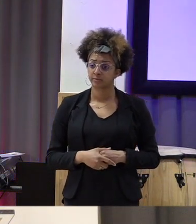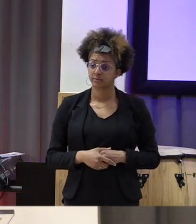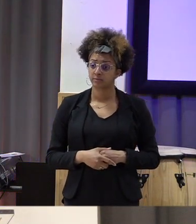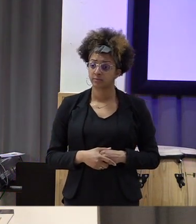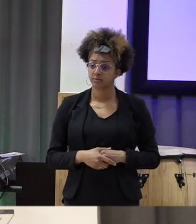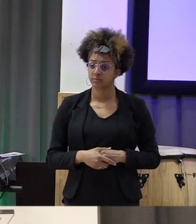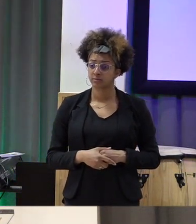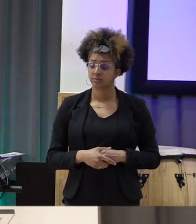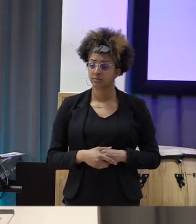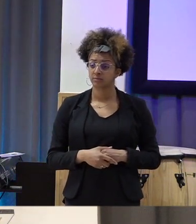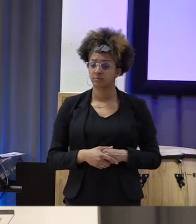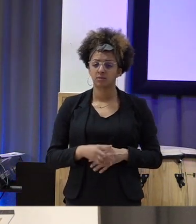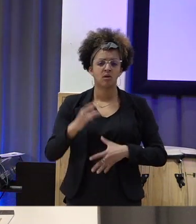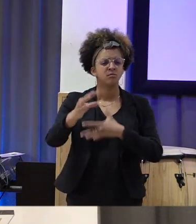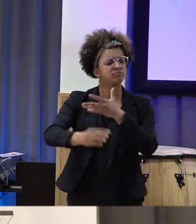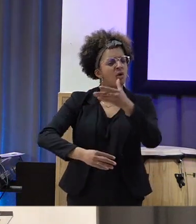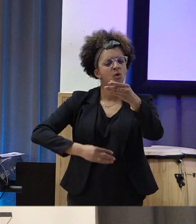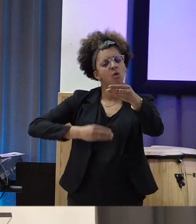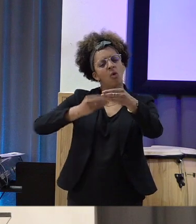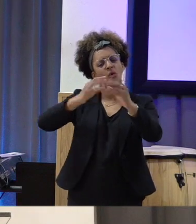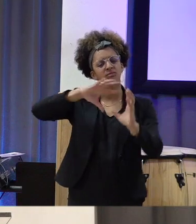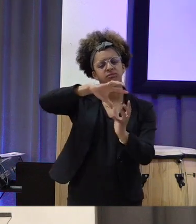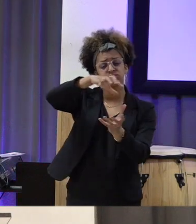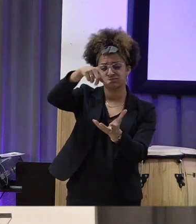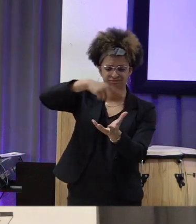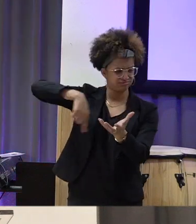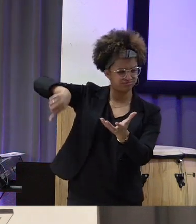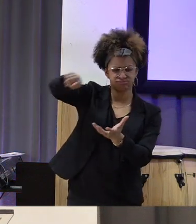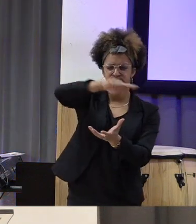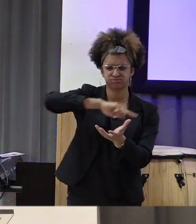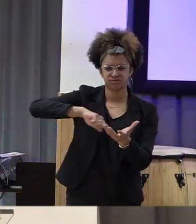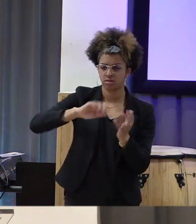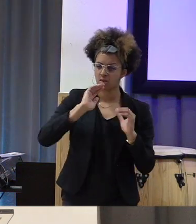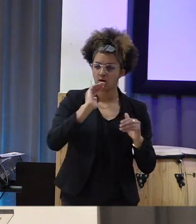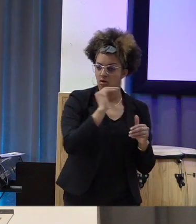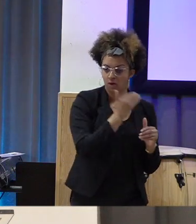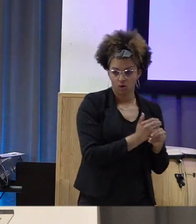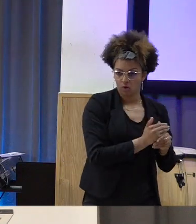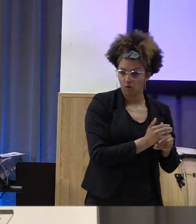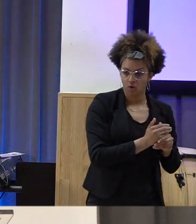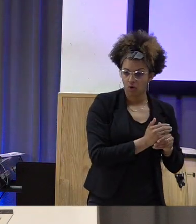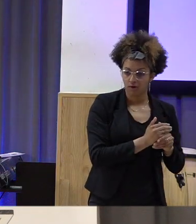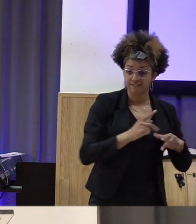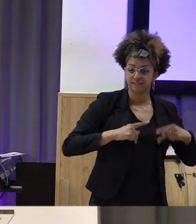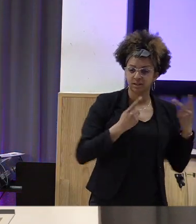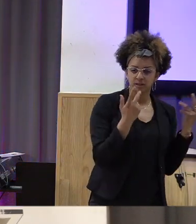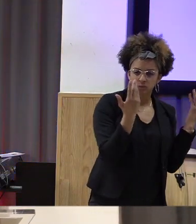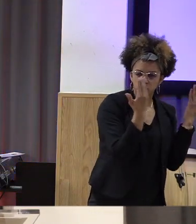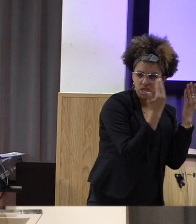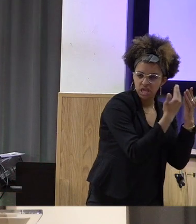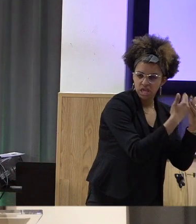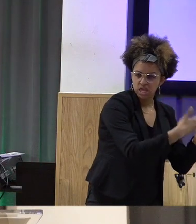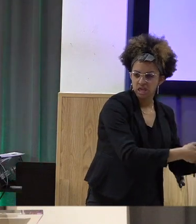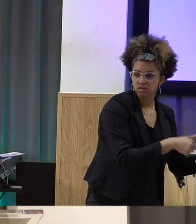est dans la nuit et il dort. Le monde est dans la